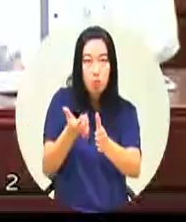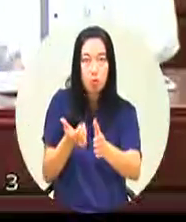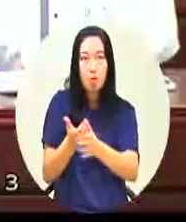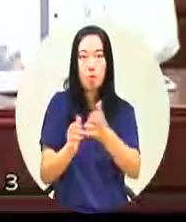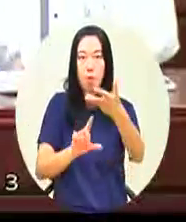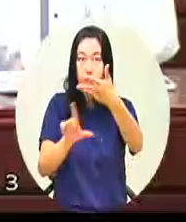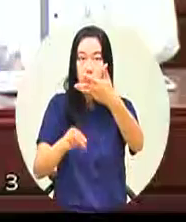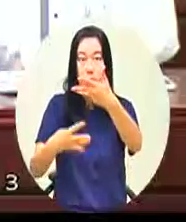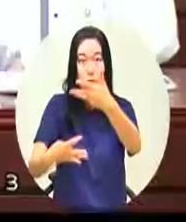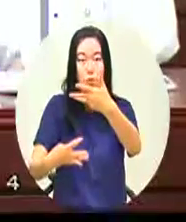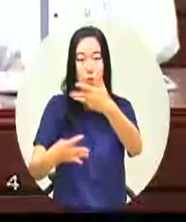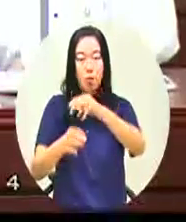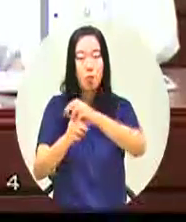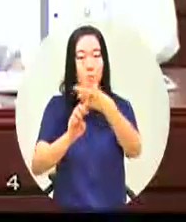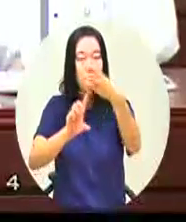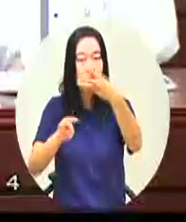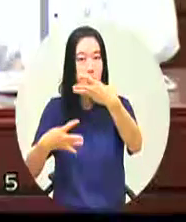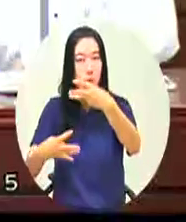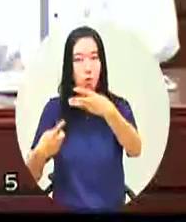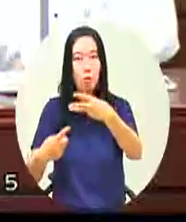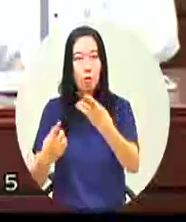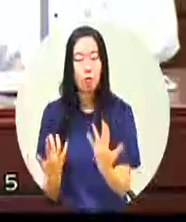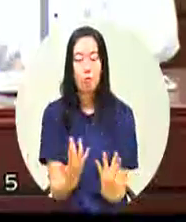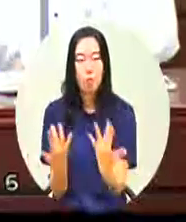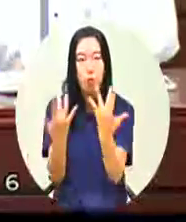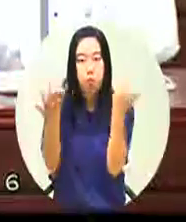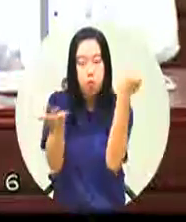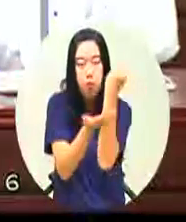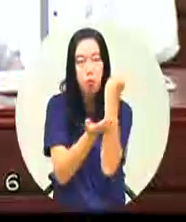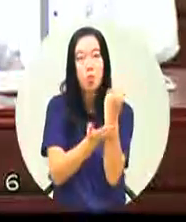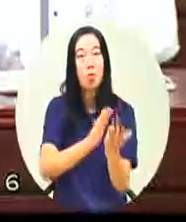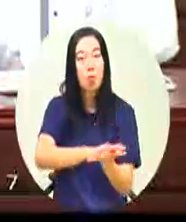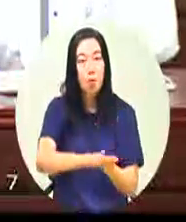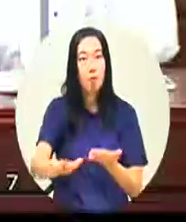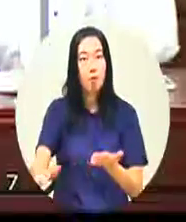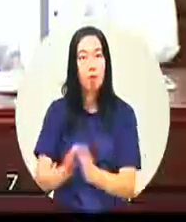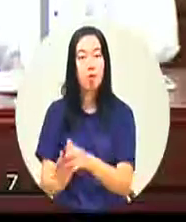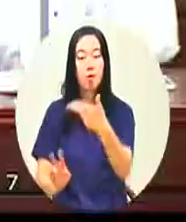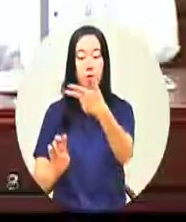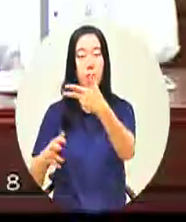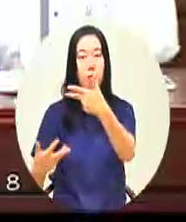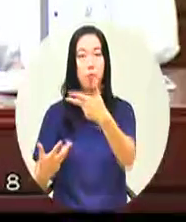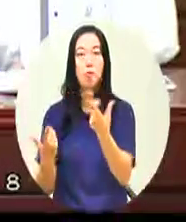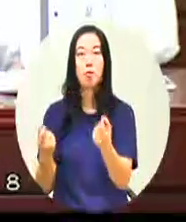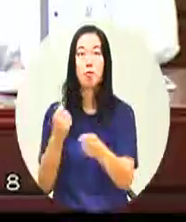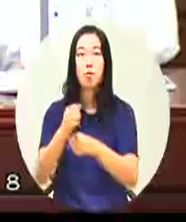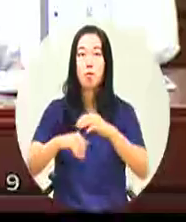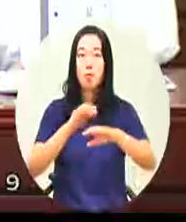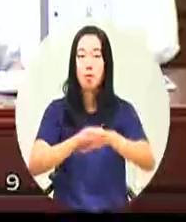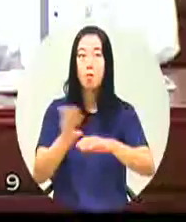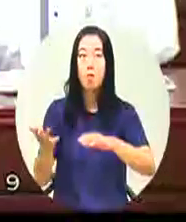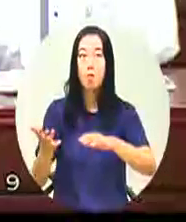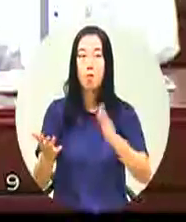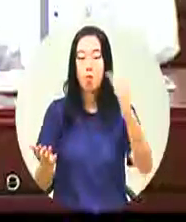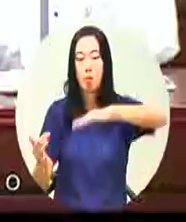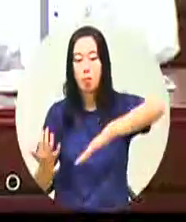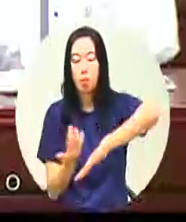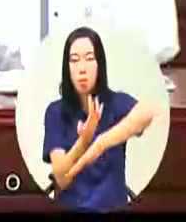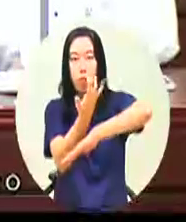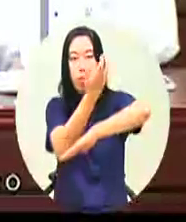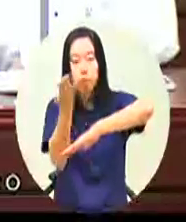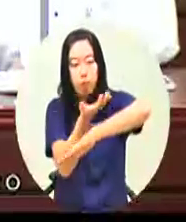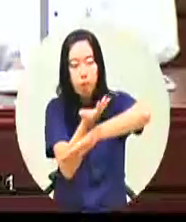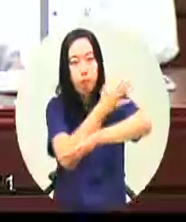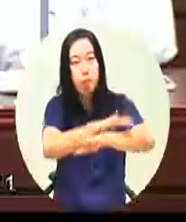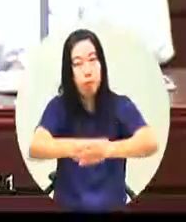们已经完成了这个渠底的杂草清除。那在7月29号也完成了这个边坡杂草的清除。那会